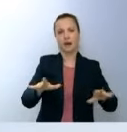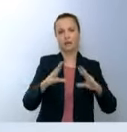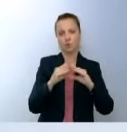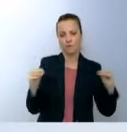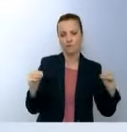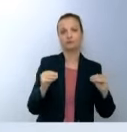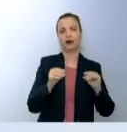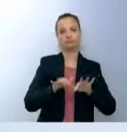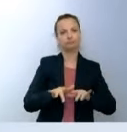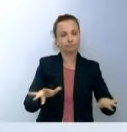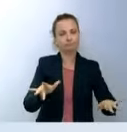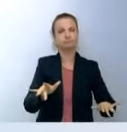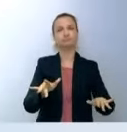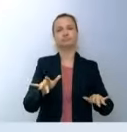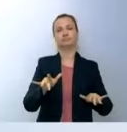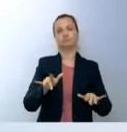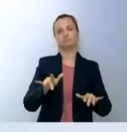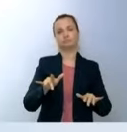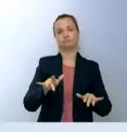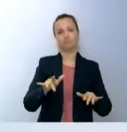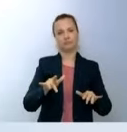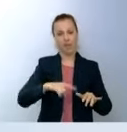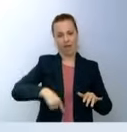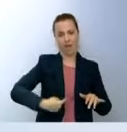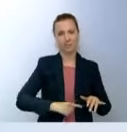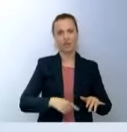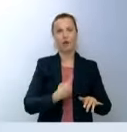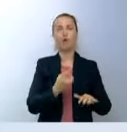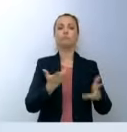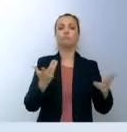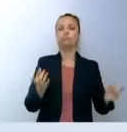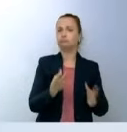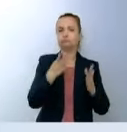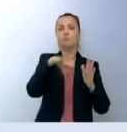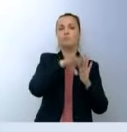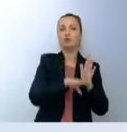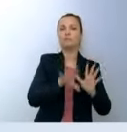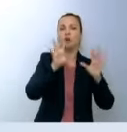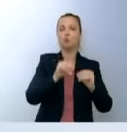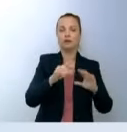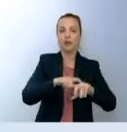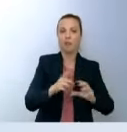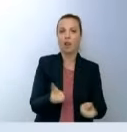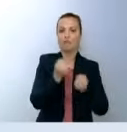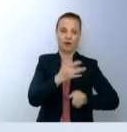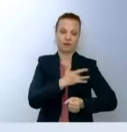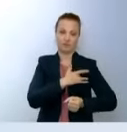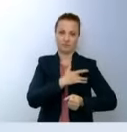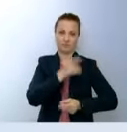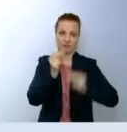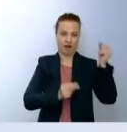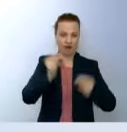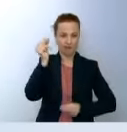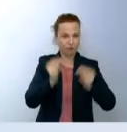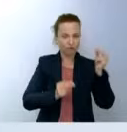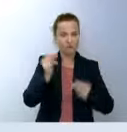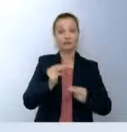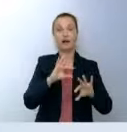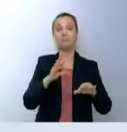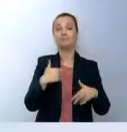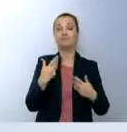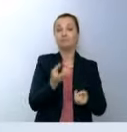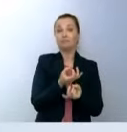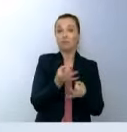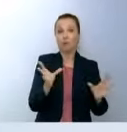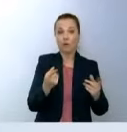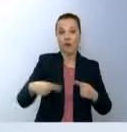καρδιακά νοσήματα δίνει σε όλους τους έλληνες τη δυνατότητα δωρεάν να μπορέσουν να έχουνε προληπτικές